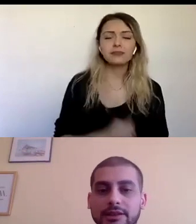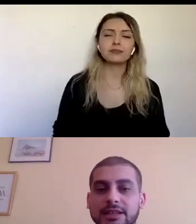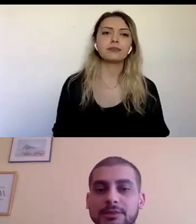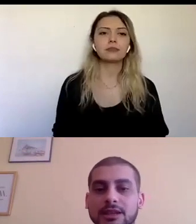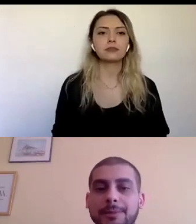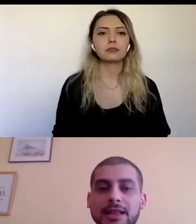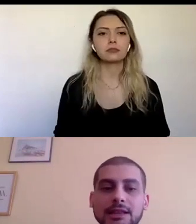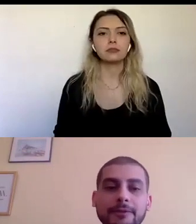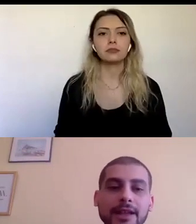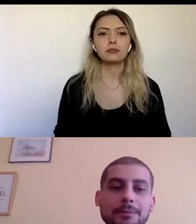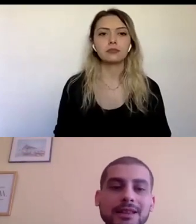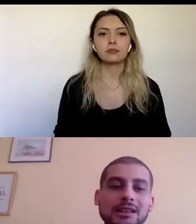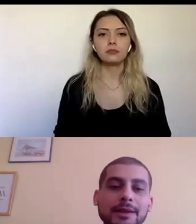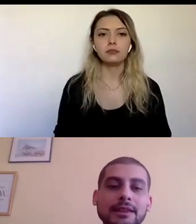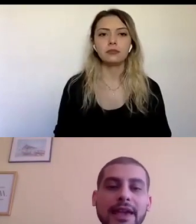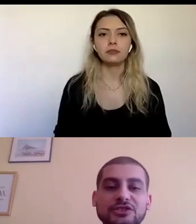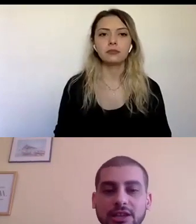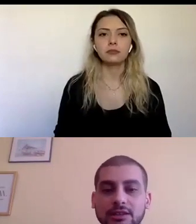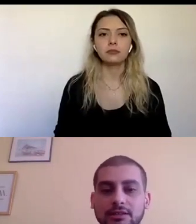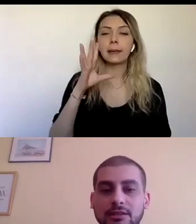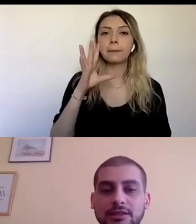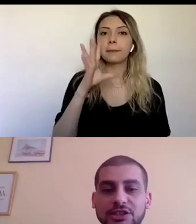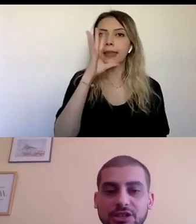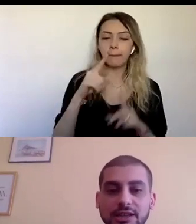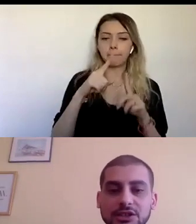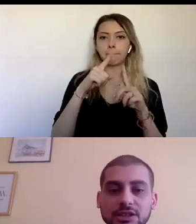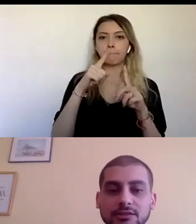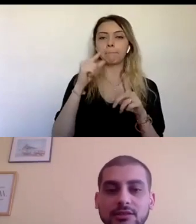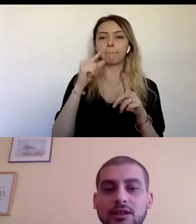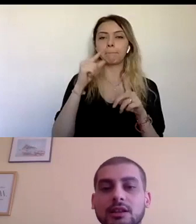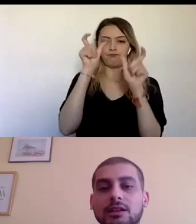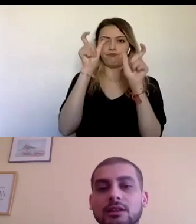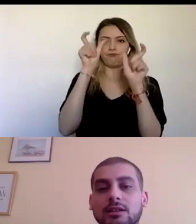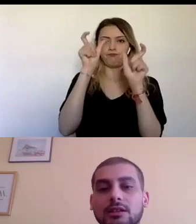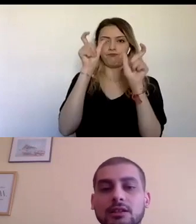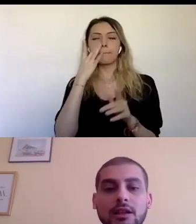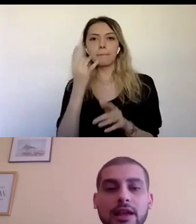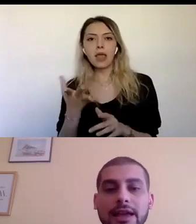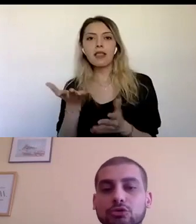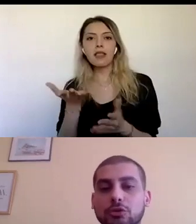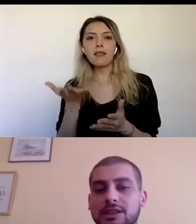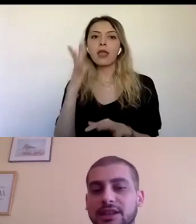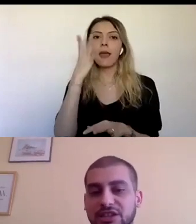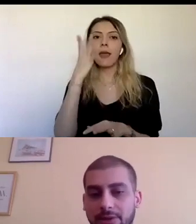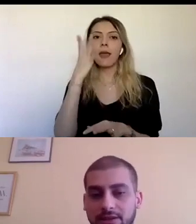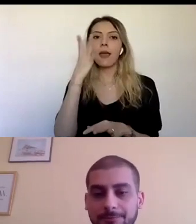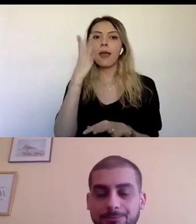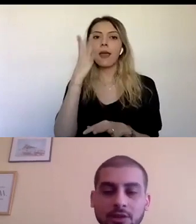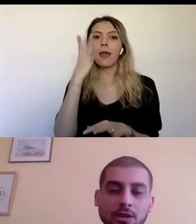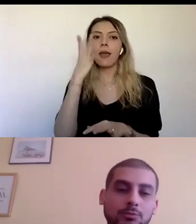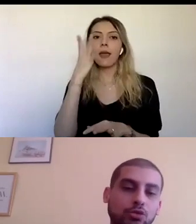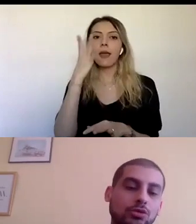veri kimliği belirli veya belirlemeye gerçek kişiye ilişkin her türlü bilgiyi